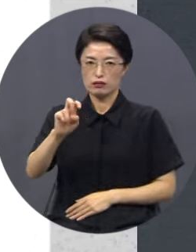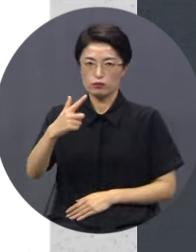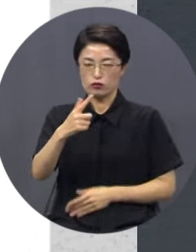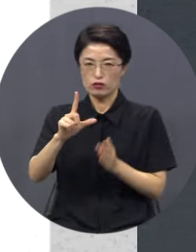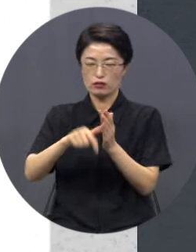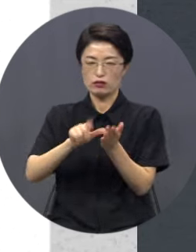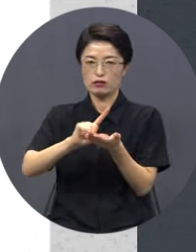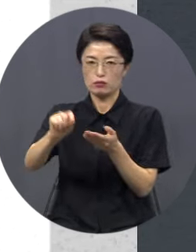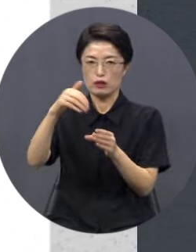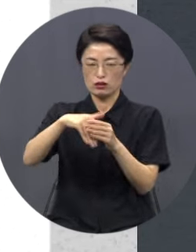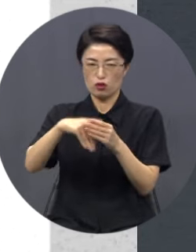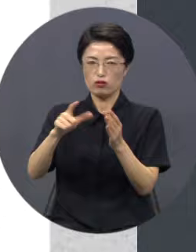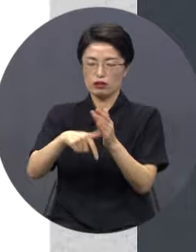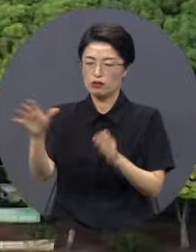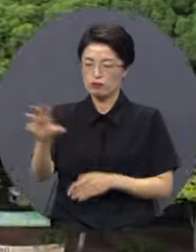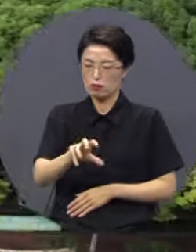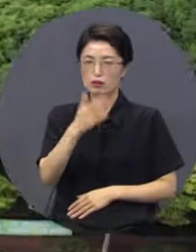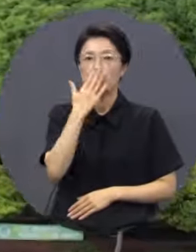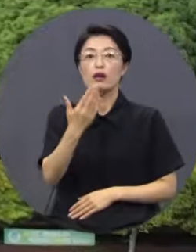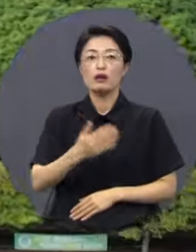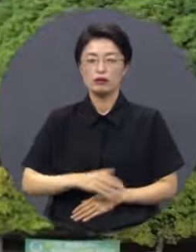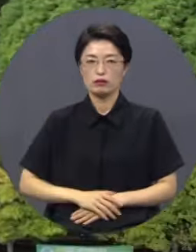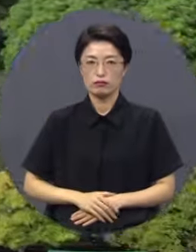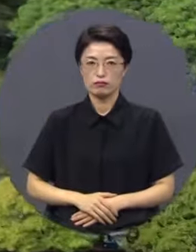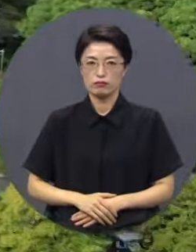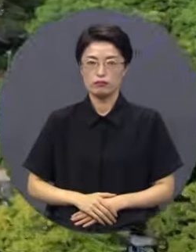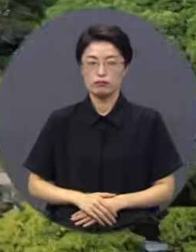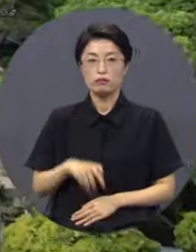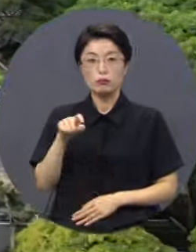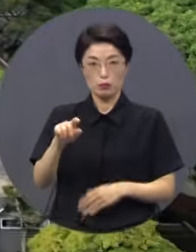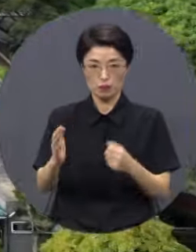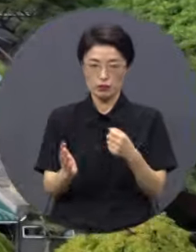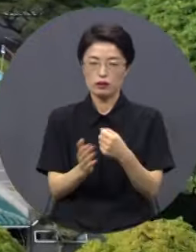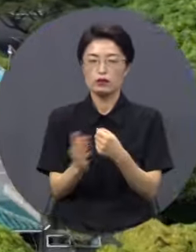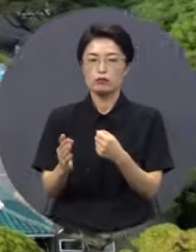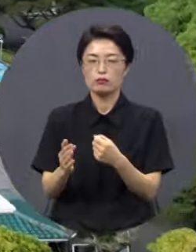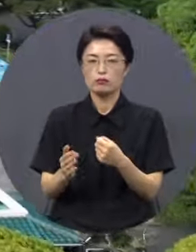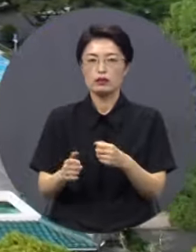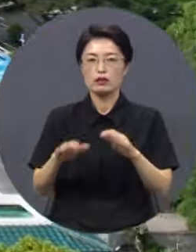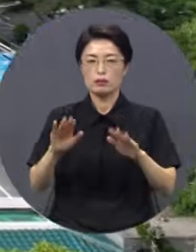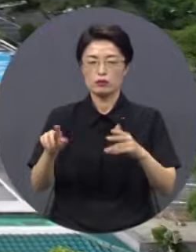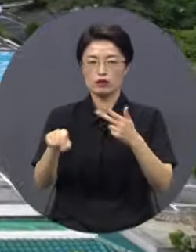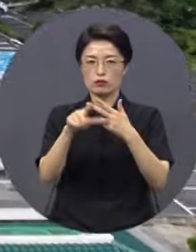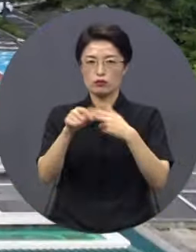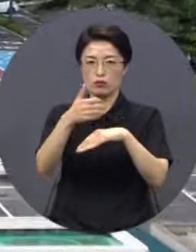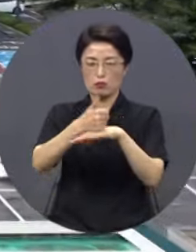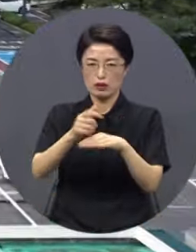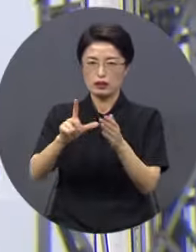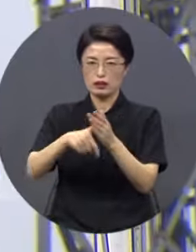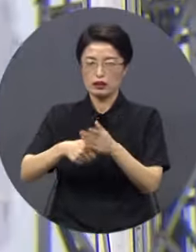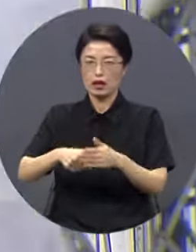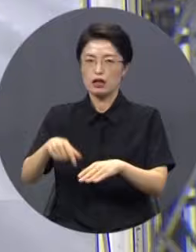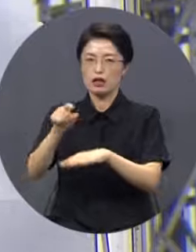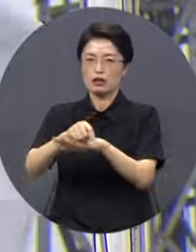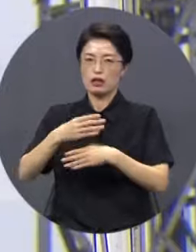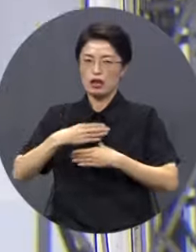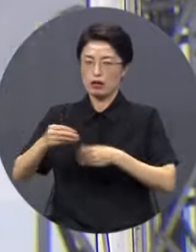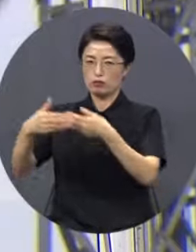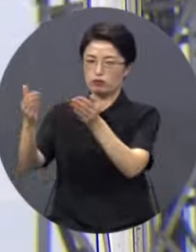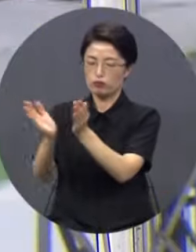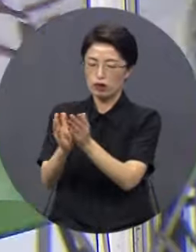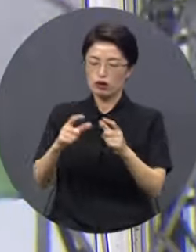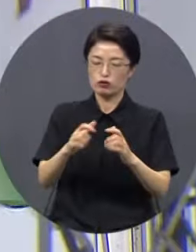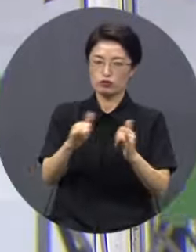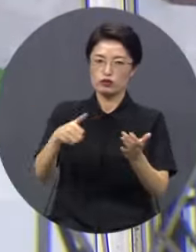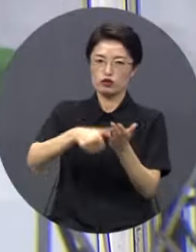지방선거에 적용할 수 있습니다 이때문에 이달 말에는 행안부의 주민투표를 건해